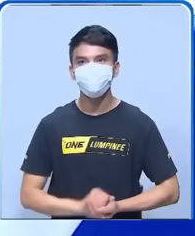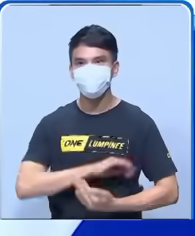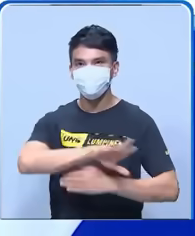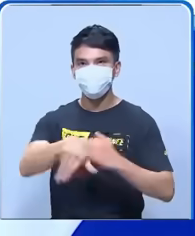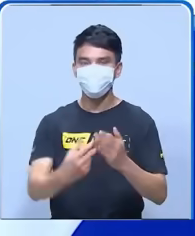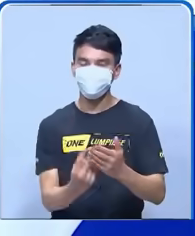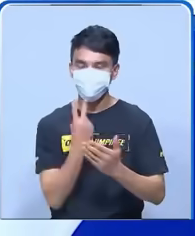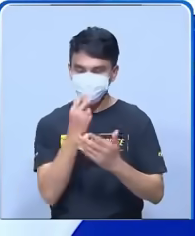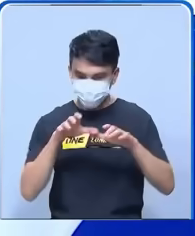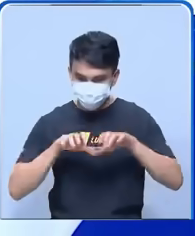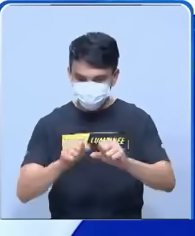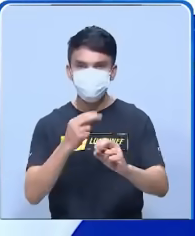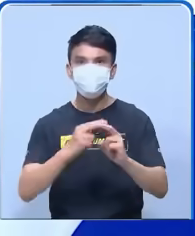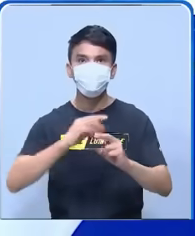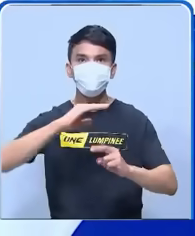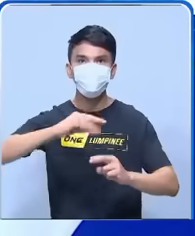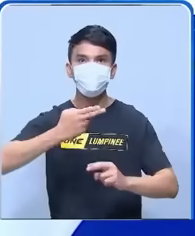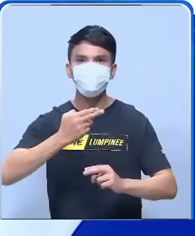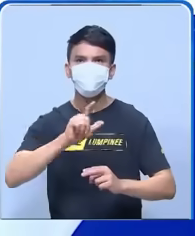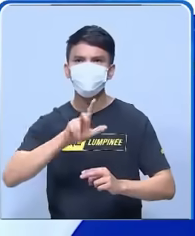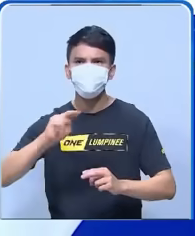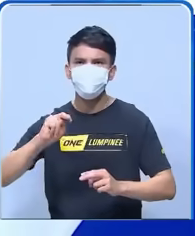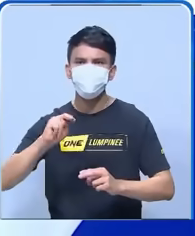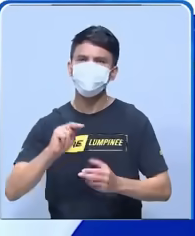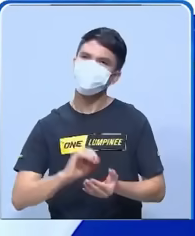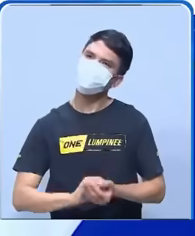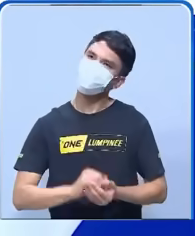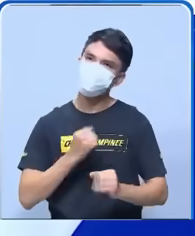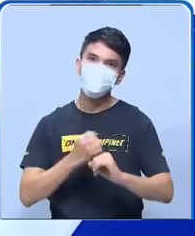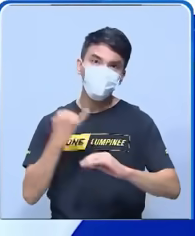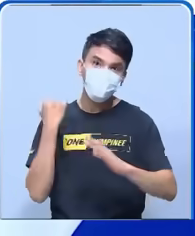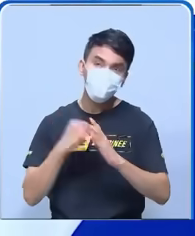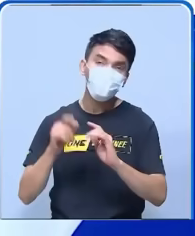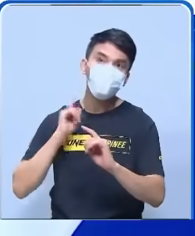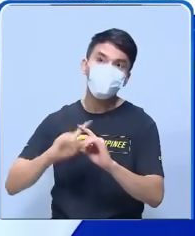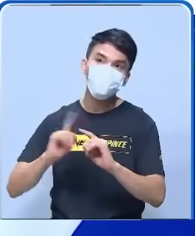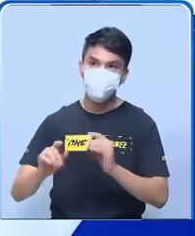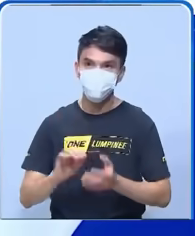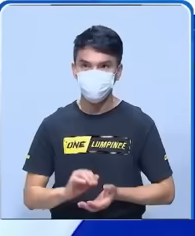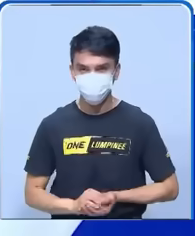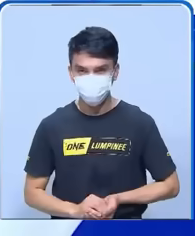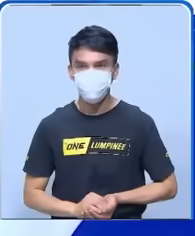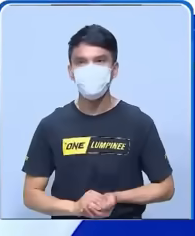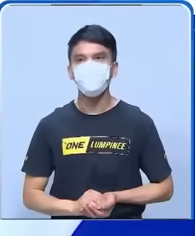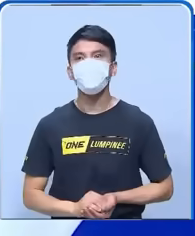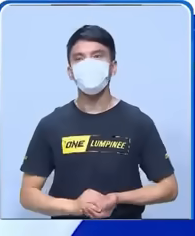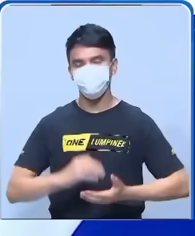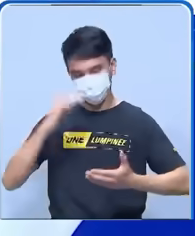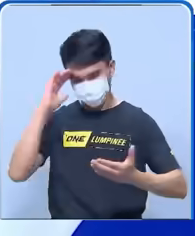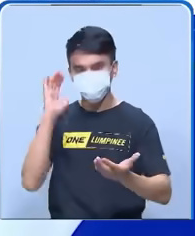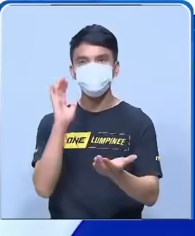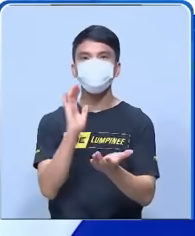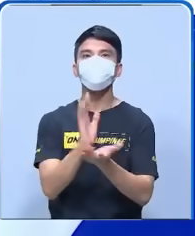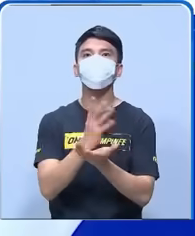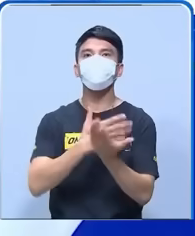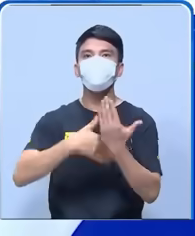าทีจับกุมในโหลนเซเว่นนะคนนี้เนี่ยมีหลายคดีติดตัวแล้วก็ล่าสุดเนี่ยเขาขับรถฝ่าจุดสกัดของตำรวจสภ.หาดใหญ่จ